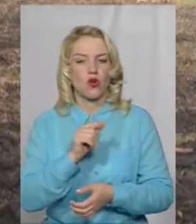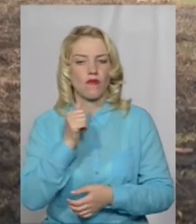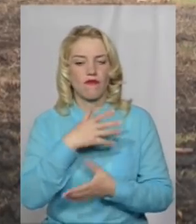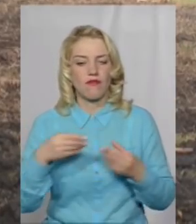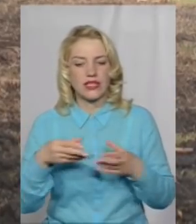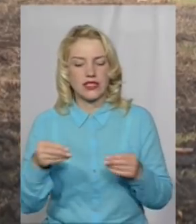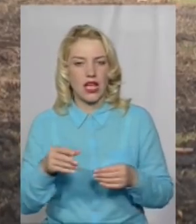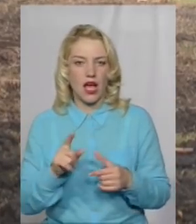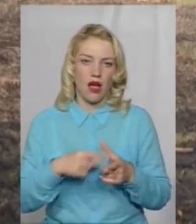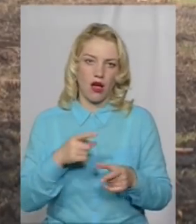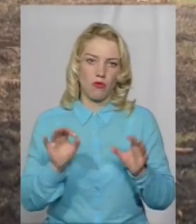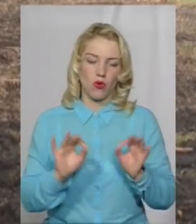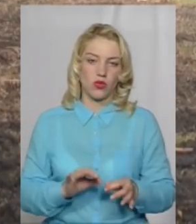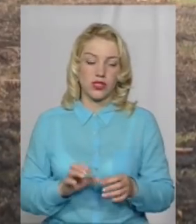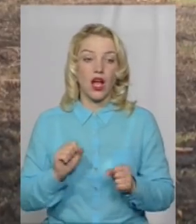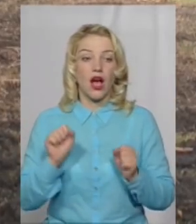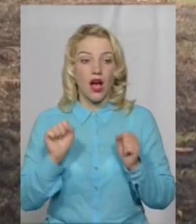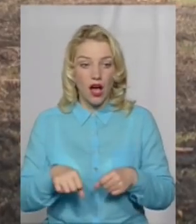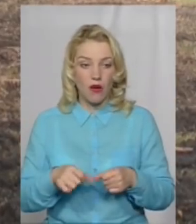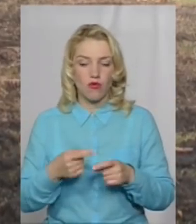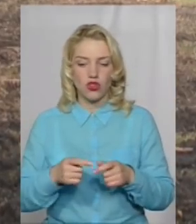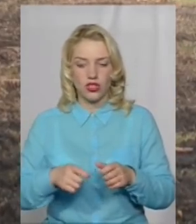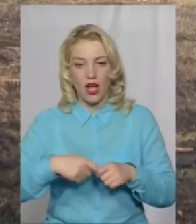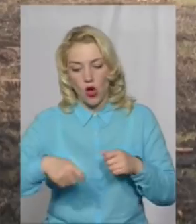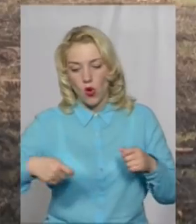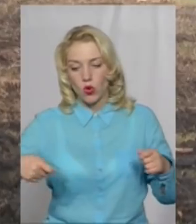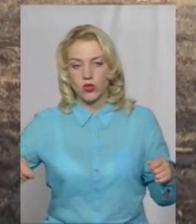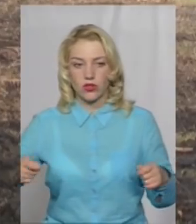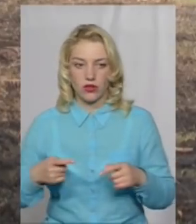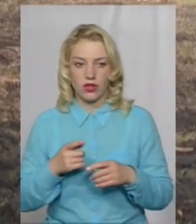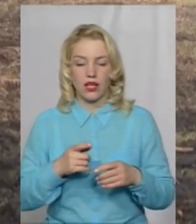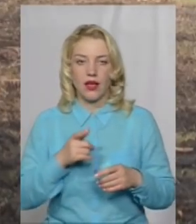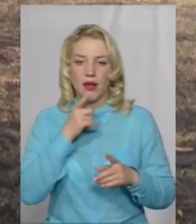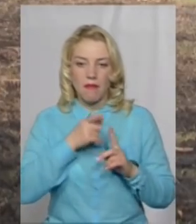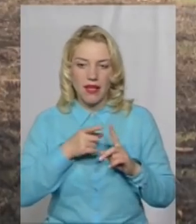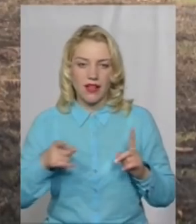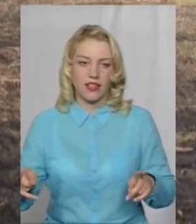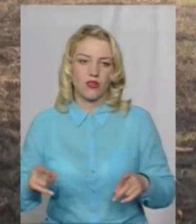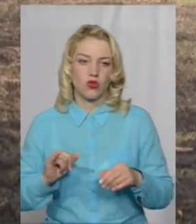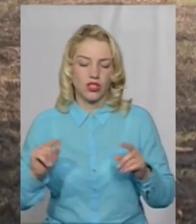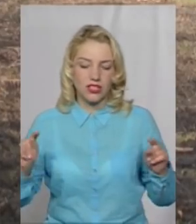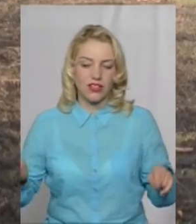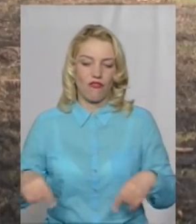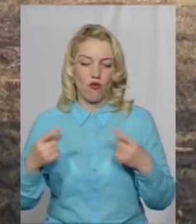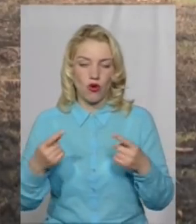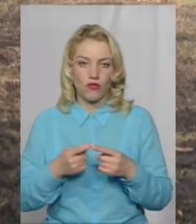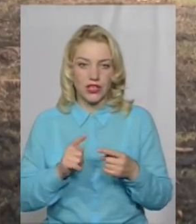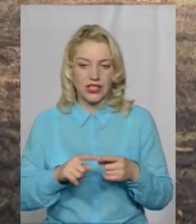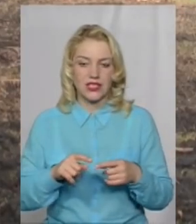умови дозволяють, або восени, а дозволяють розтягнути цей період і створювати лісові культури, заліснювати зруби на